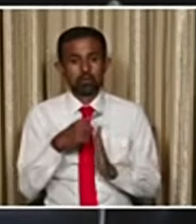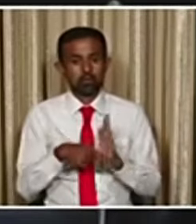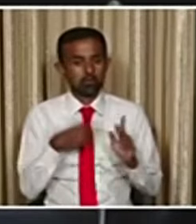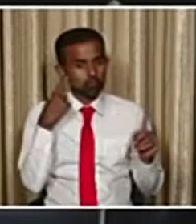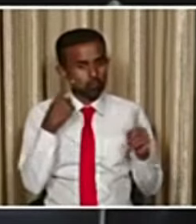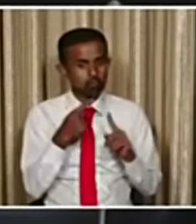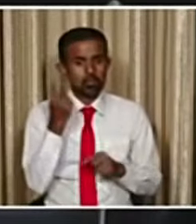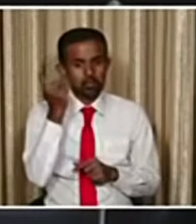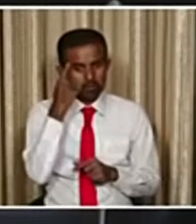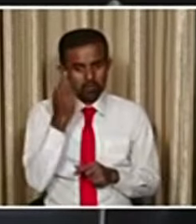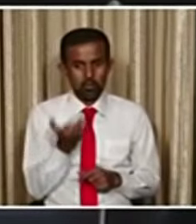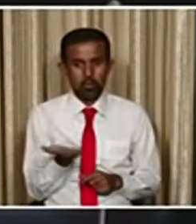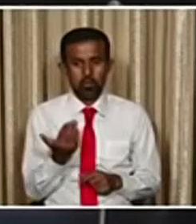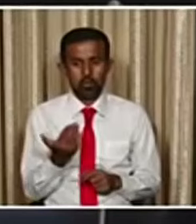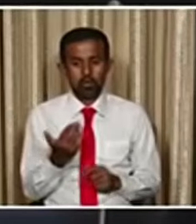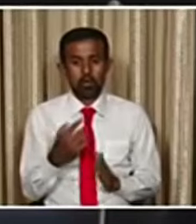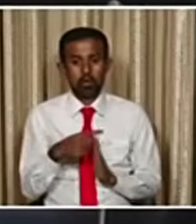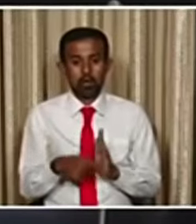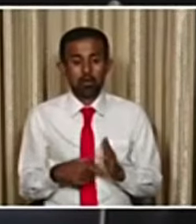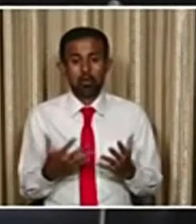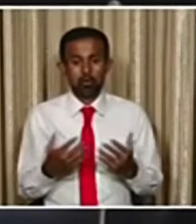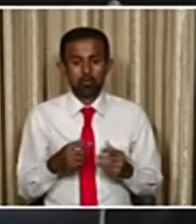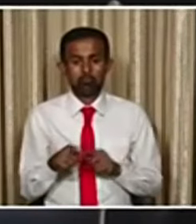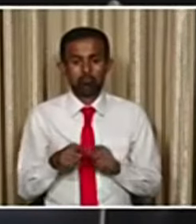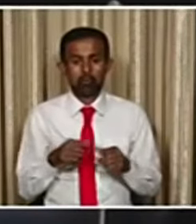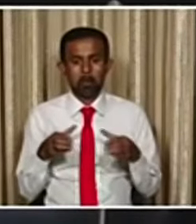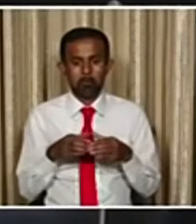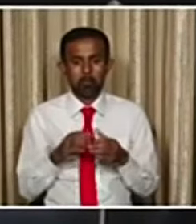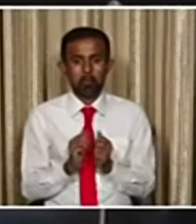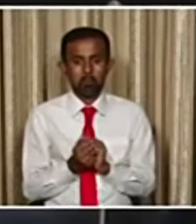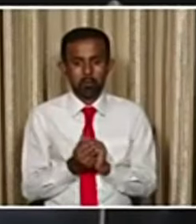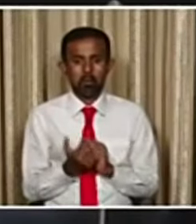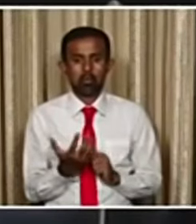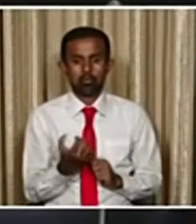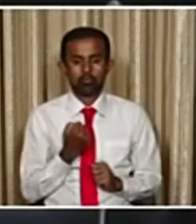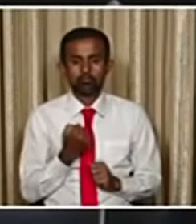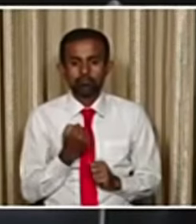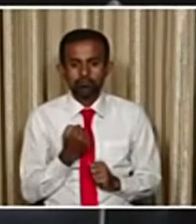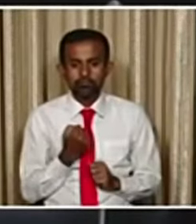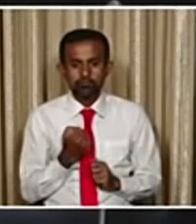ගැන හිතන්නට ඕන, රටට හොඩ විදියට පක්ෂය හැඩගැන්නට ඕන,